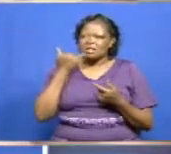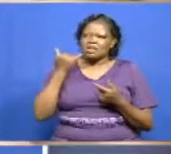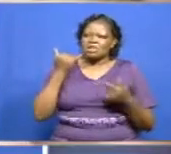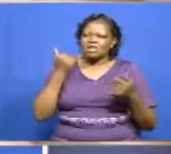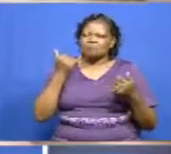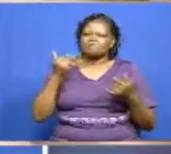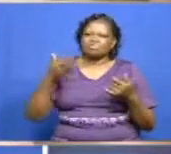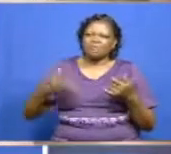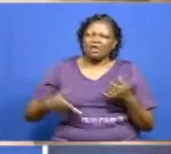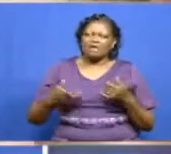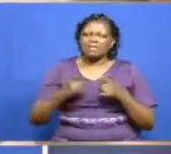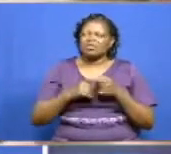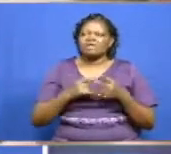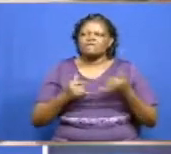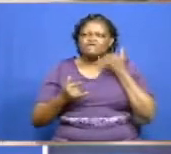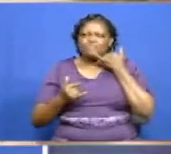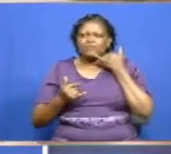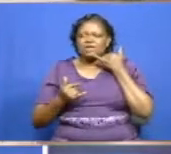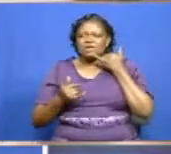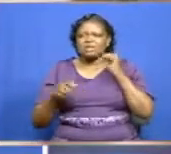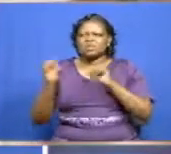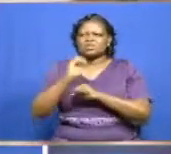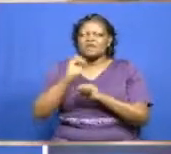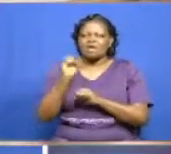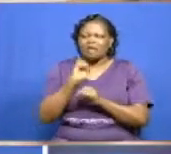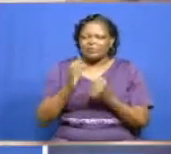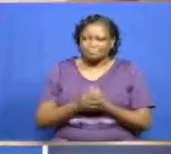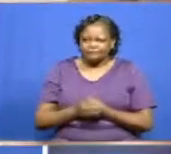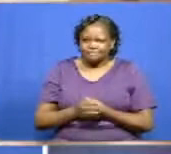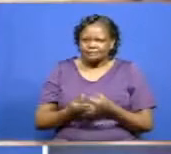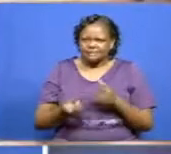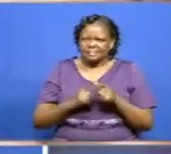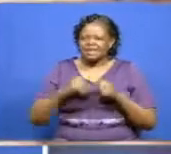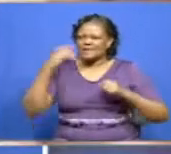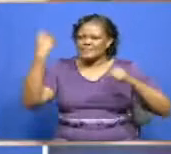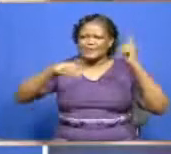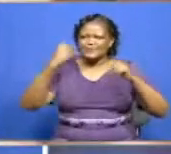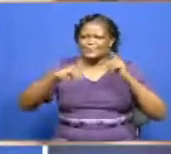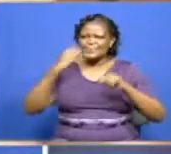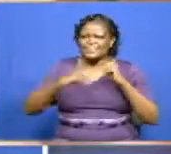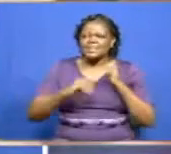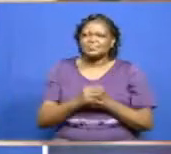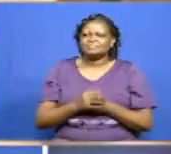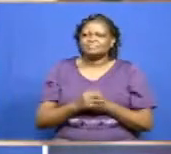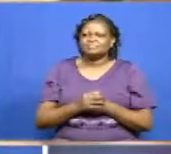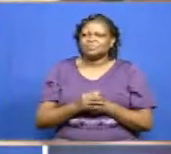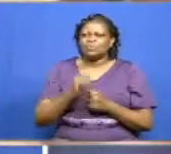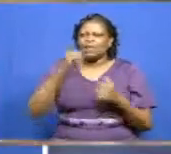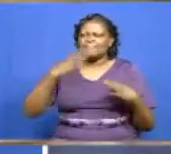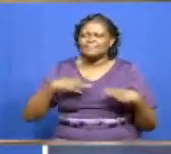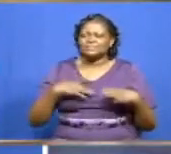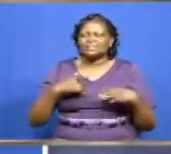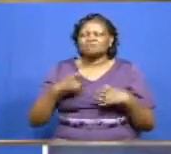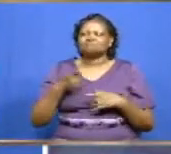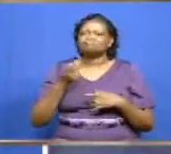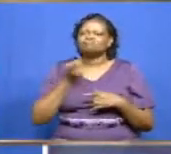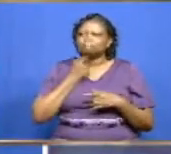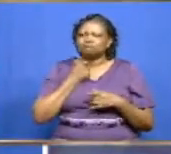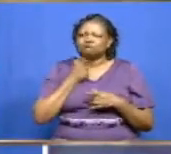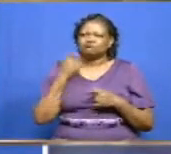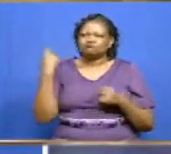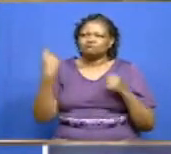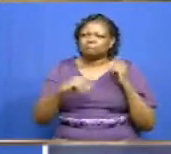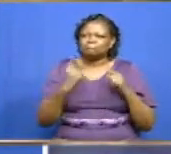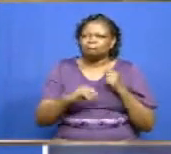moja, simu nyingine ilikuwa kwa gari. Sasa kunichapa, walikuwa wananichapa na kuna moja alikuwa na chuma. Sasa huyo